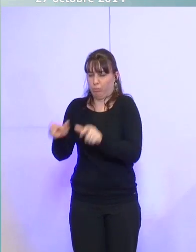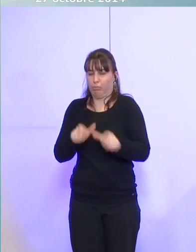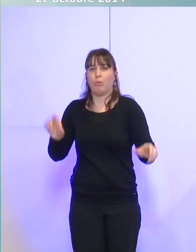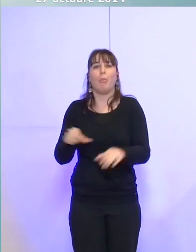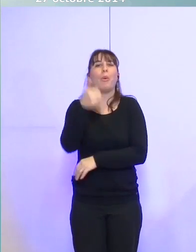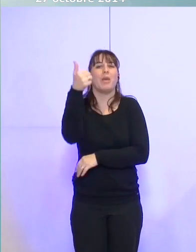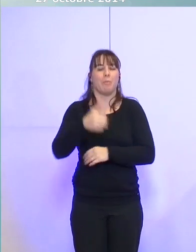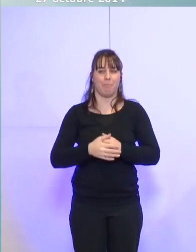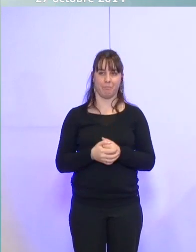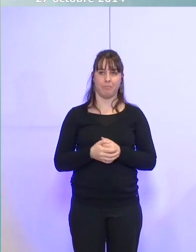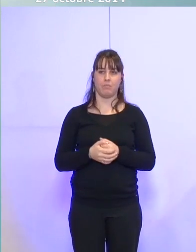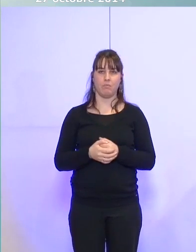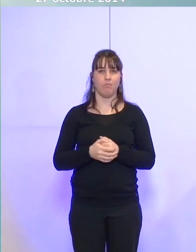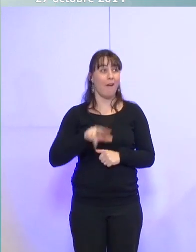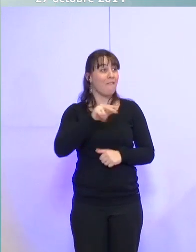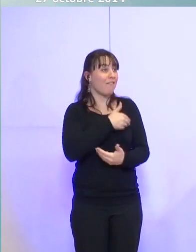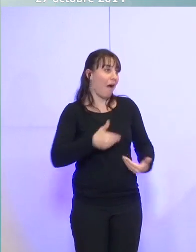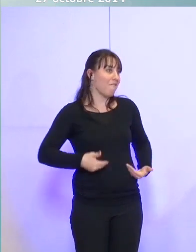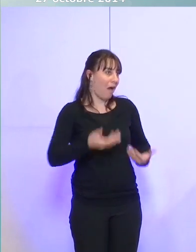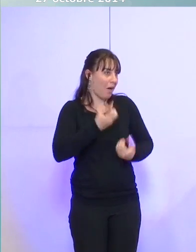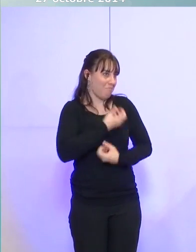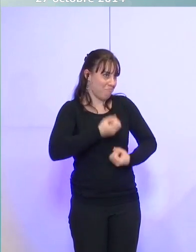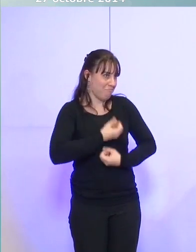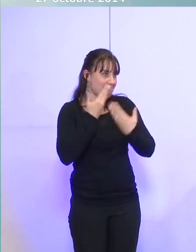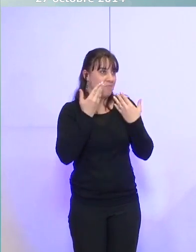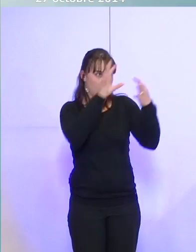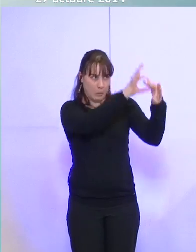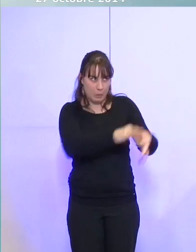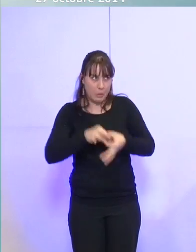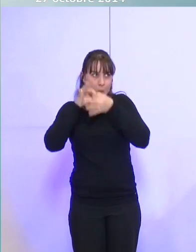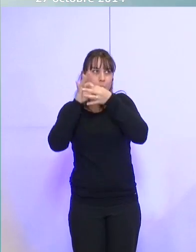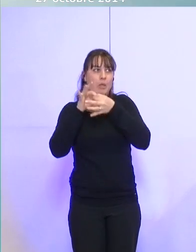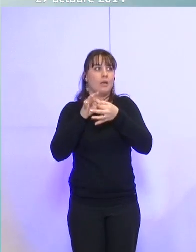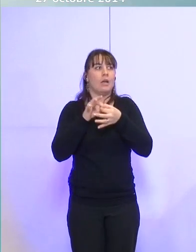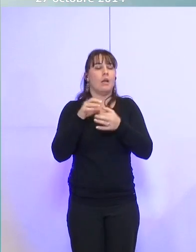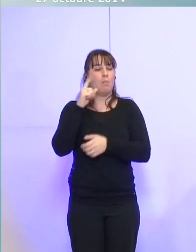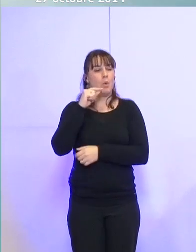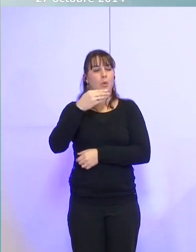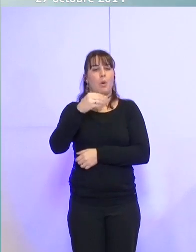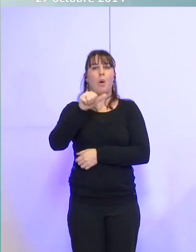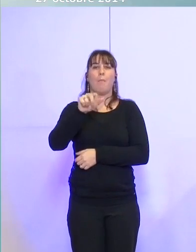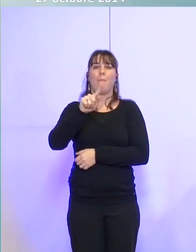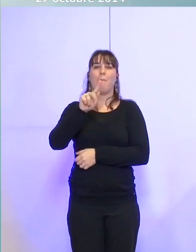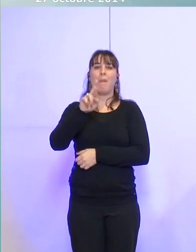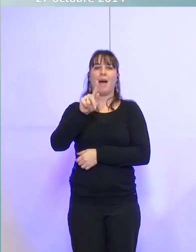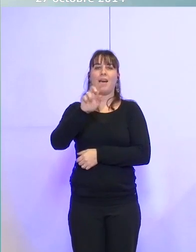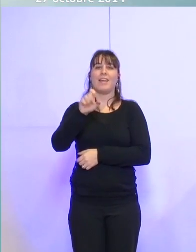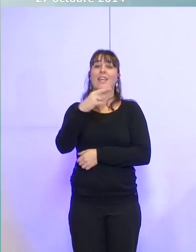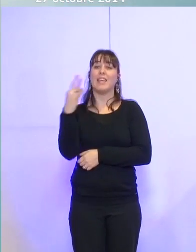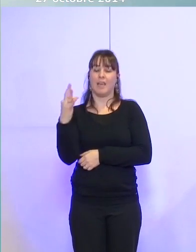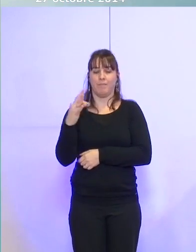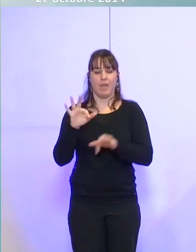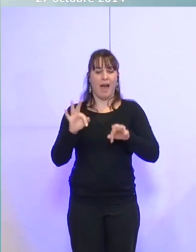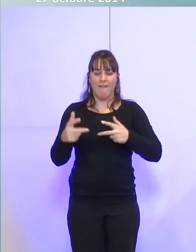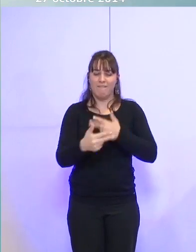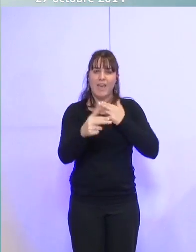Sur le, et je terminerai là-dessus, pour rebondir notamment sur l'intervention de M. Marguet, dans la phase